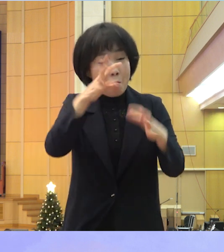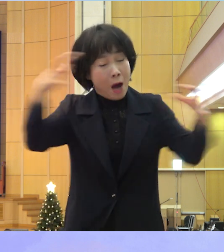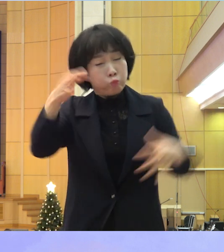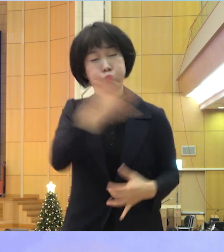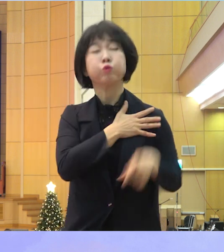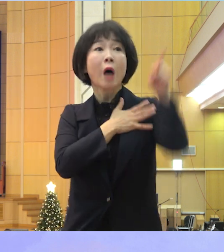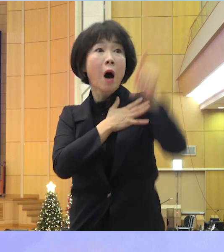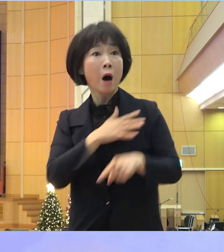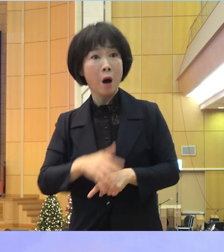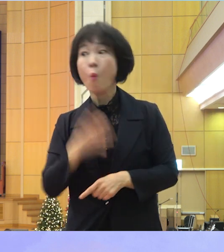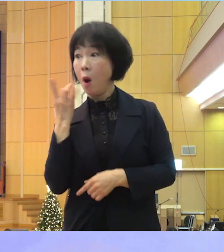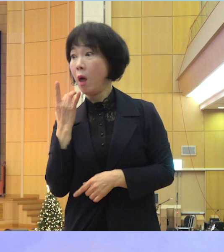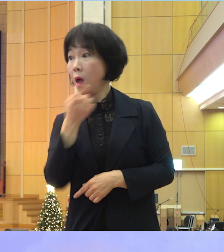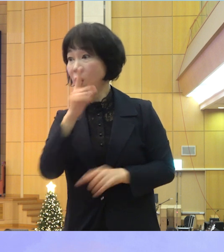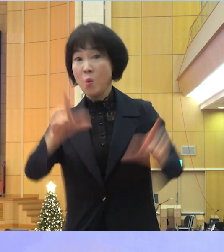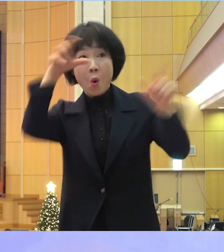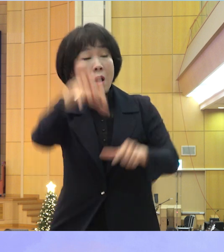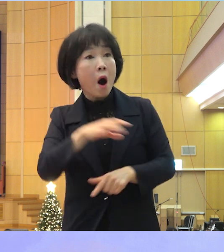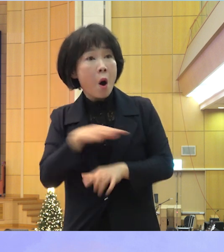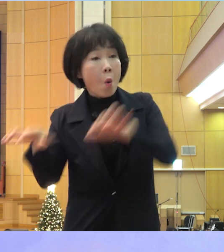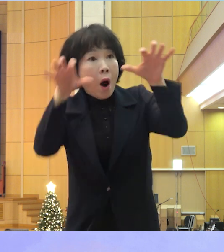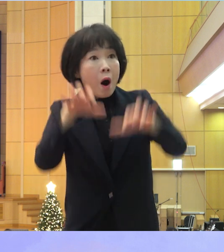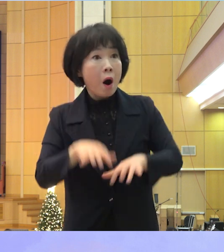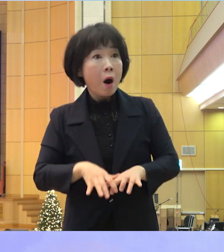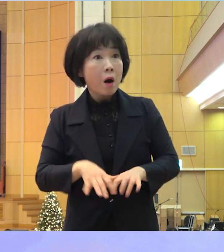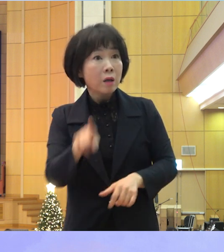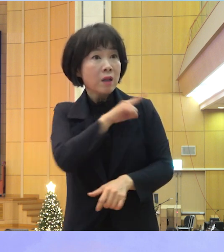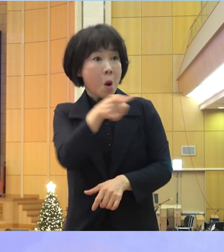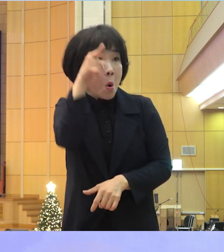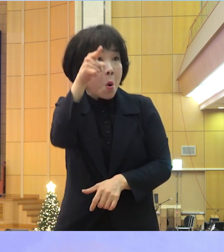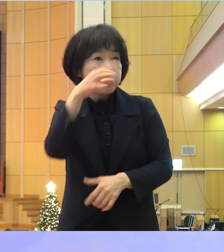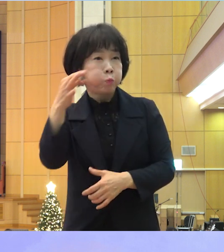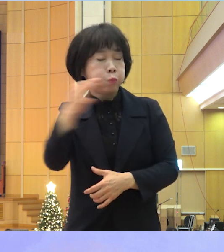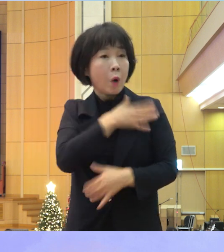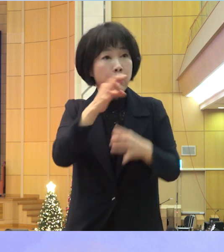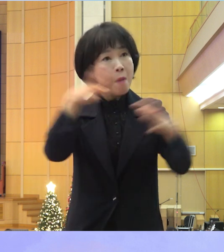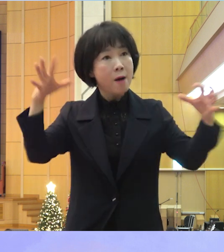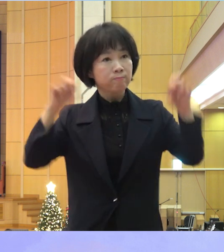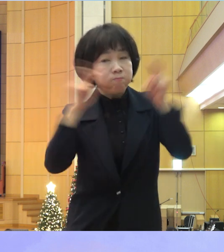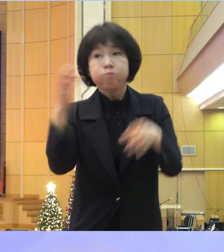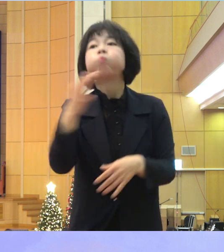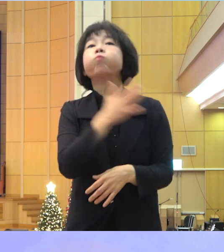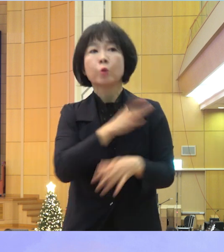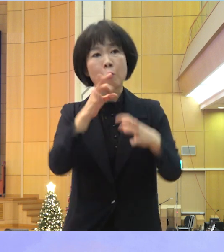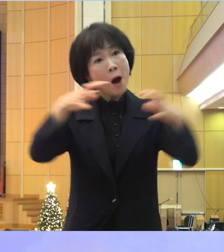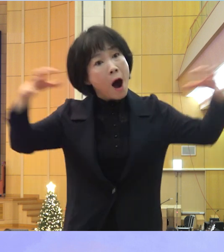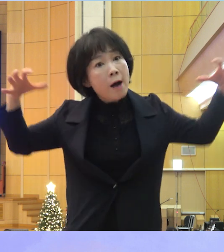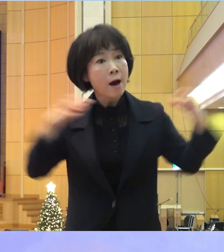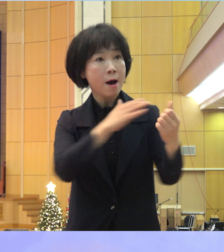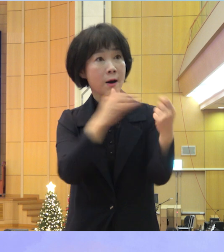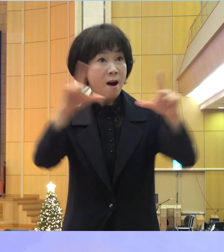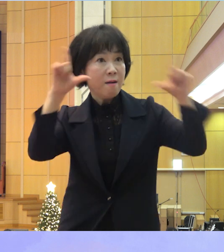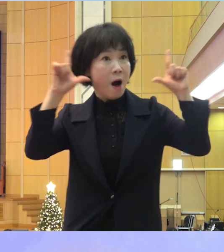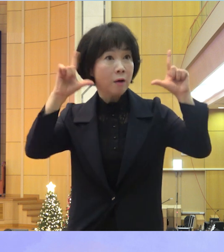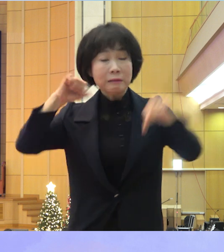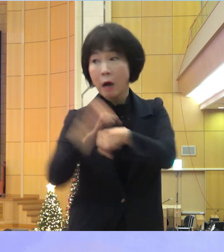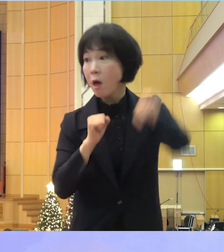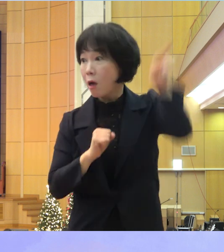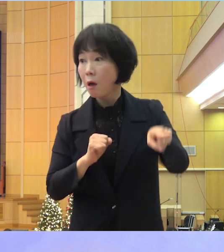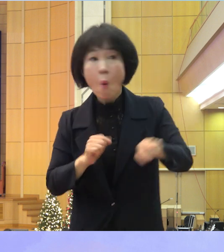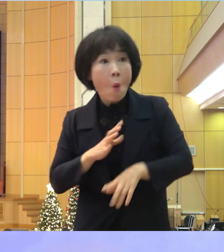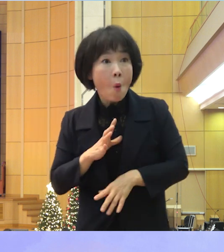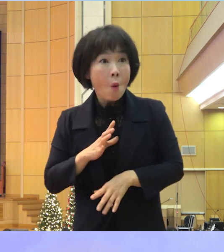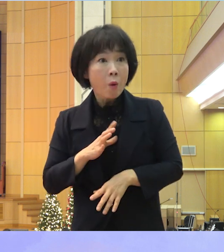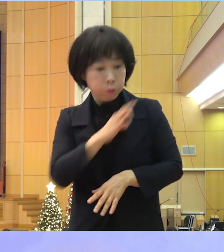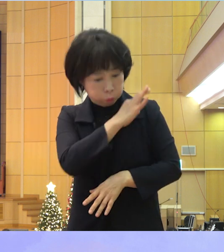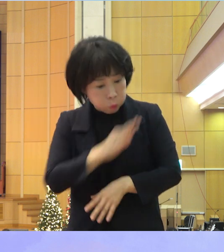욥은 동방에서 가장 제일 가는 부자라고 할 정도로 이렇게